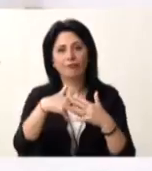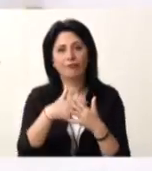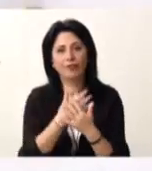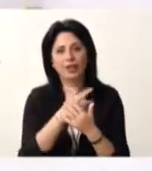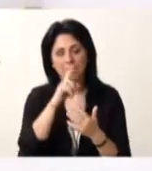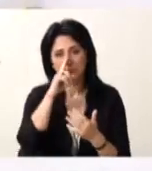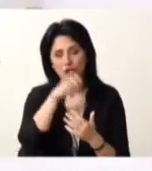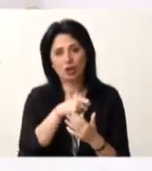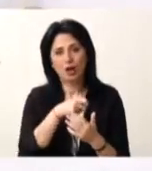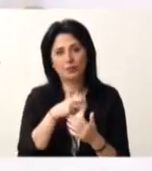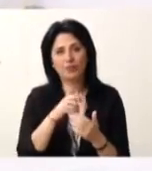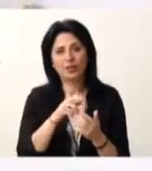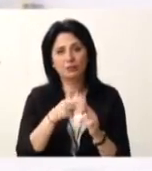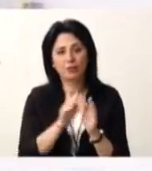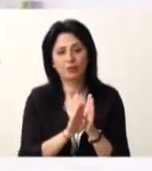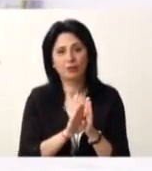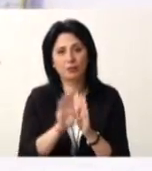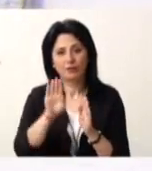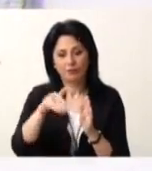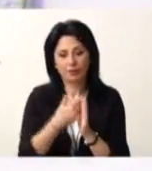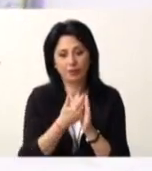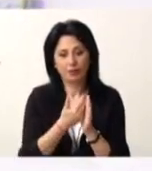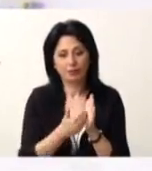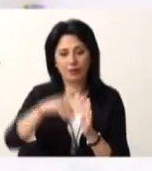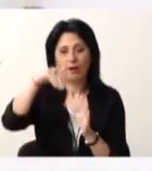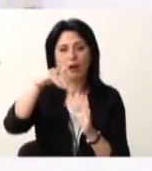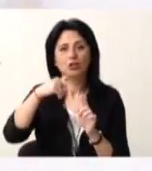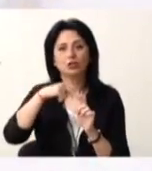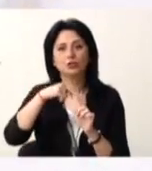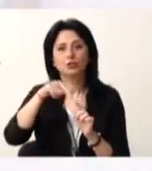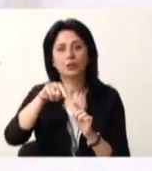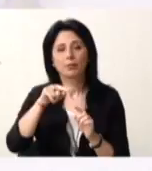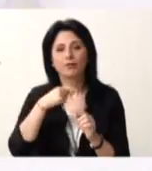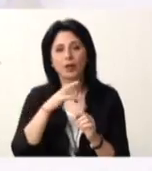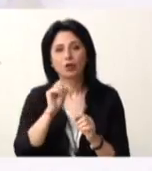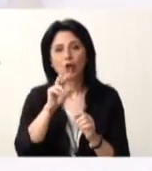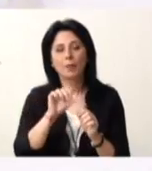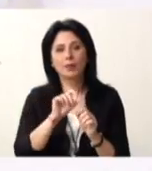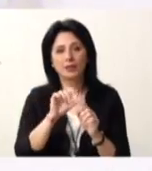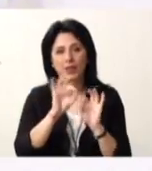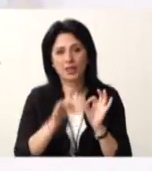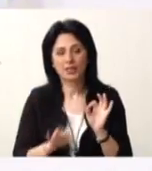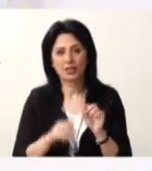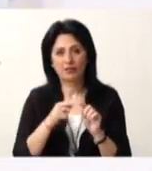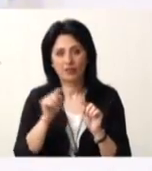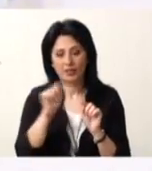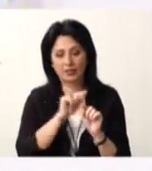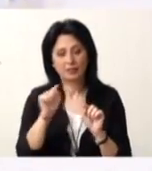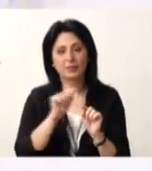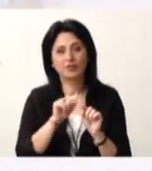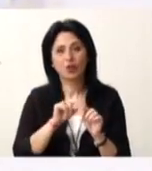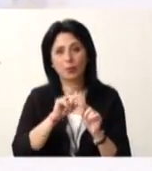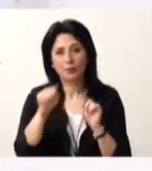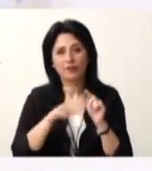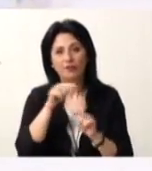ანუ მჟავე სუბსტრატის ასვლას, როგორც საყლაპავში, ასევე თონოგოჯან აწლავში. ამ სპინქტერების, ანუ ამ მომჭერი